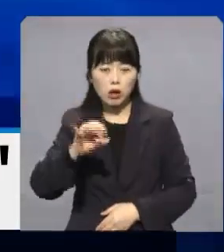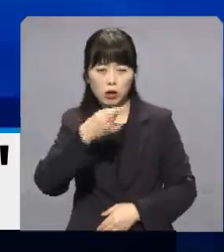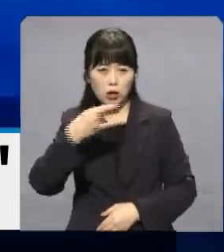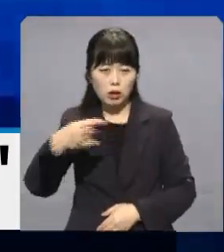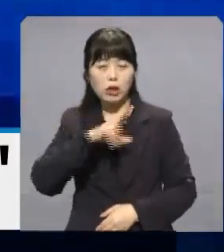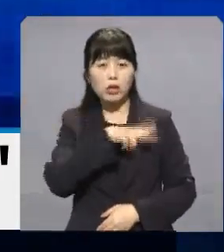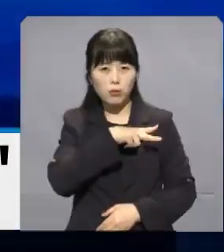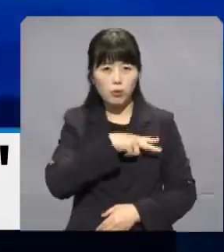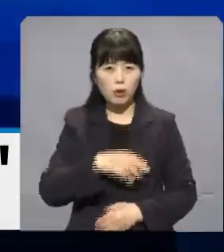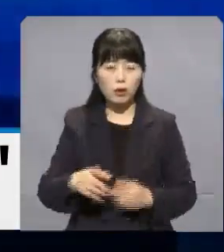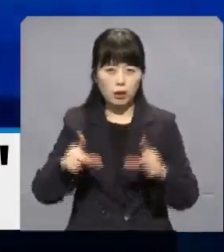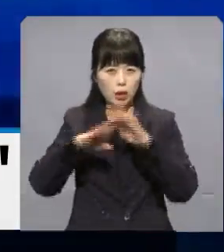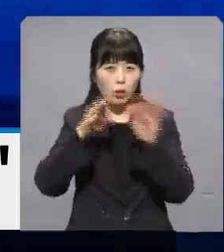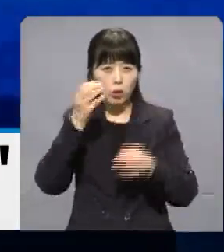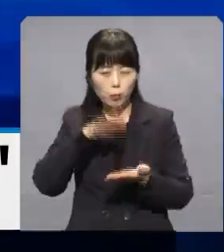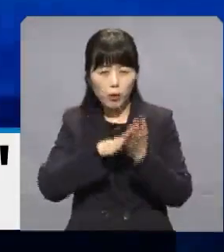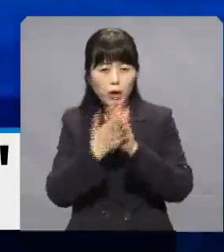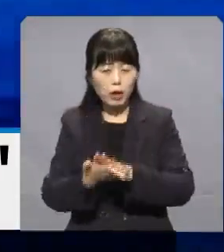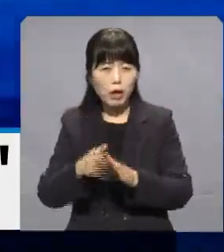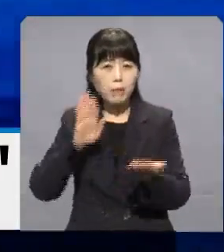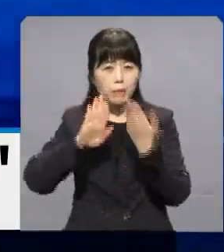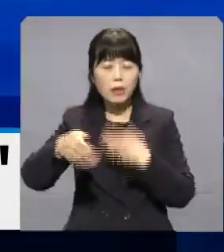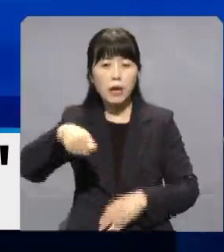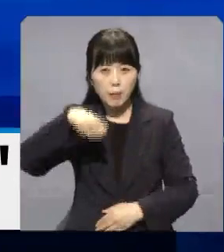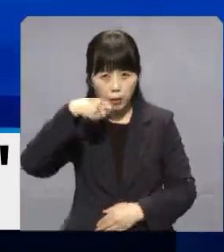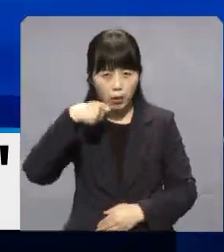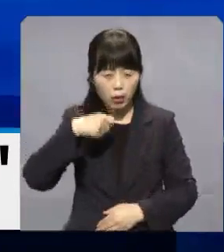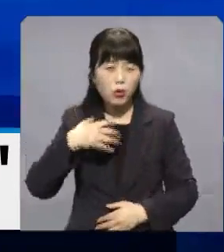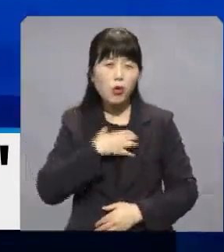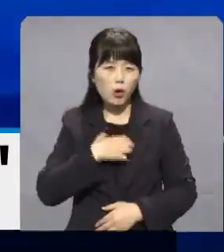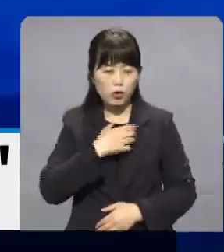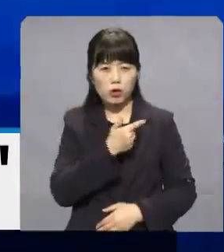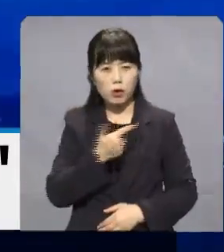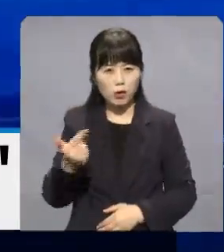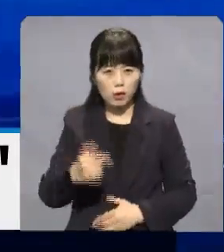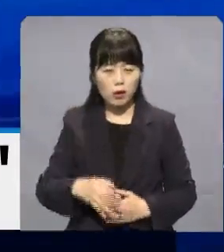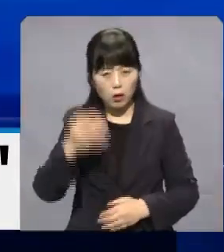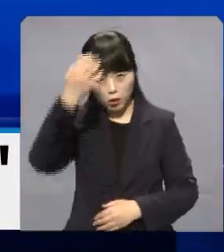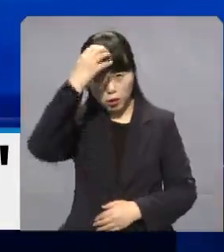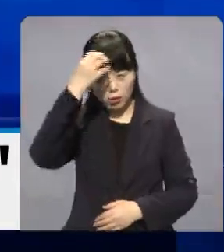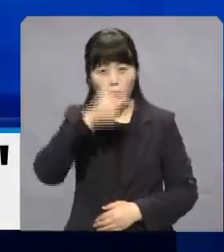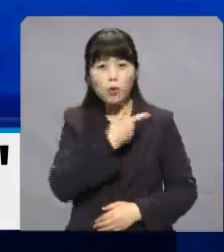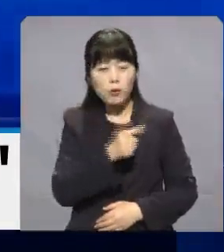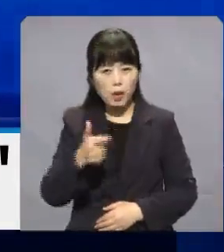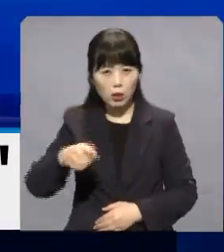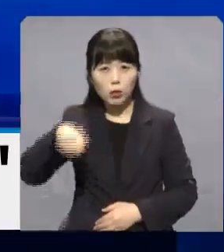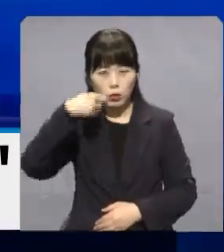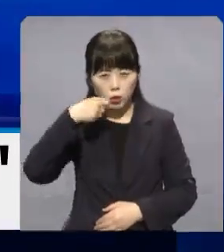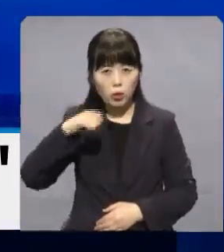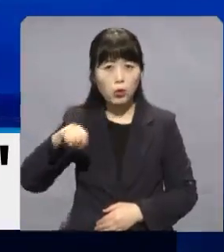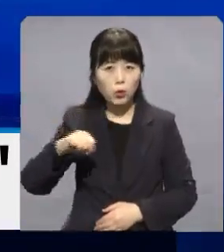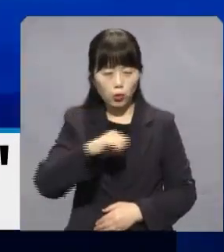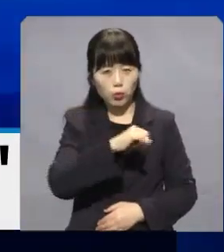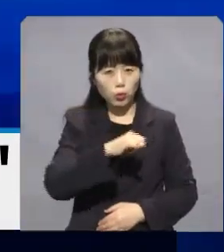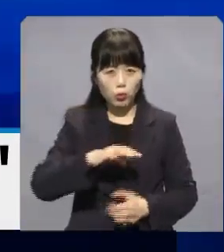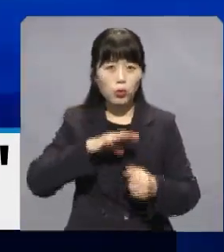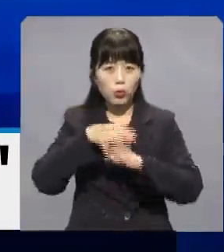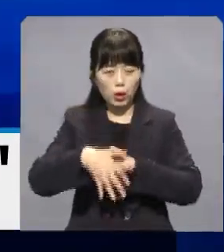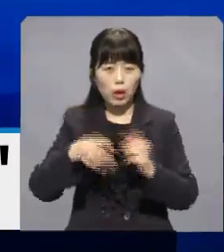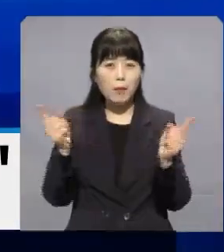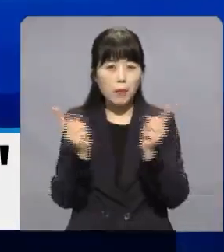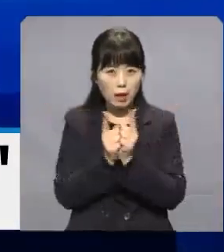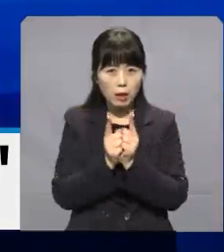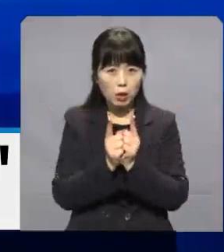의원입니다. 기후변화와 함께 미래 먹을거리도 걱정이죠. 영흥도에는 다양한 식용 곤충 세계를